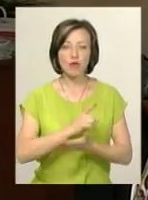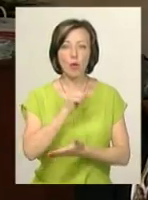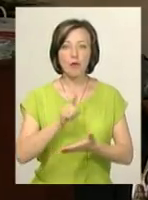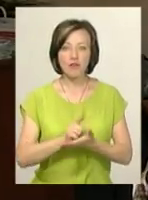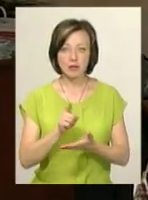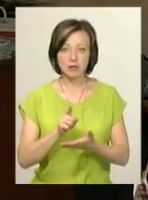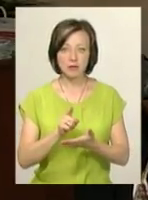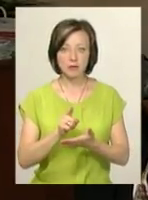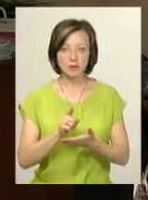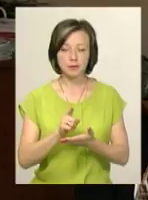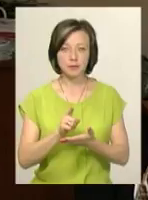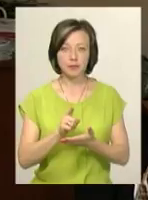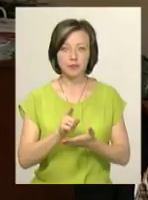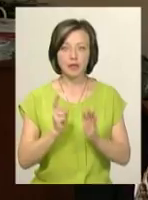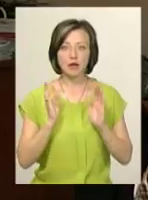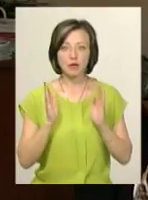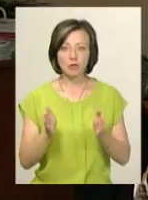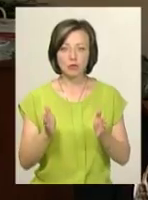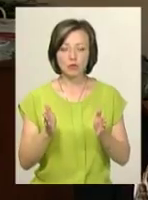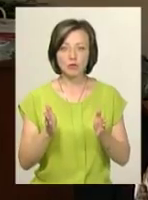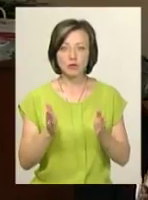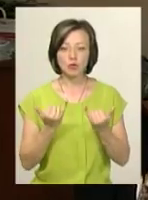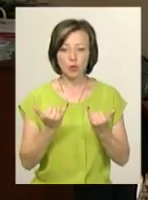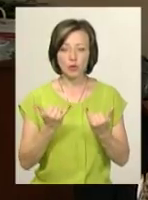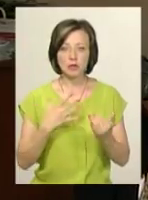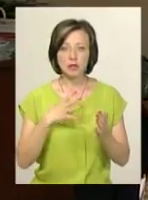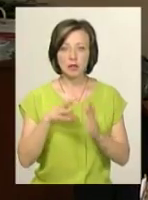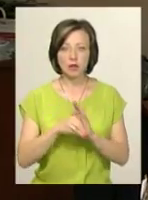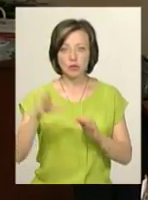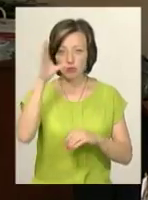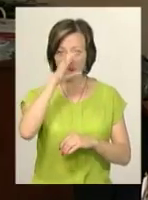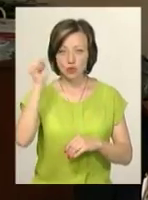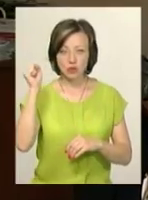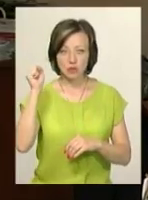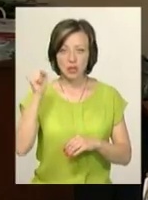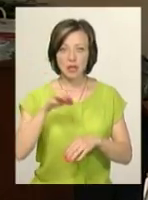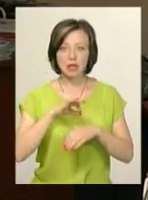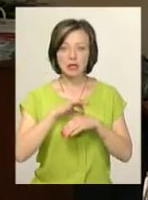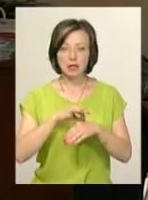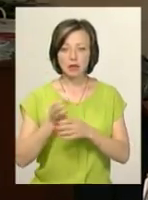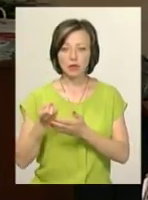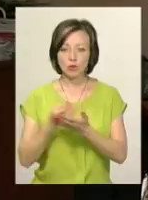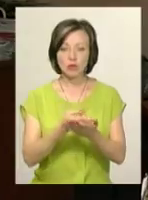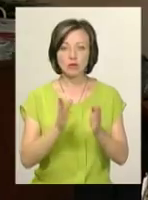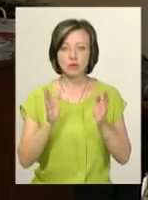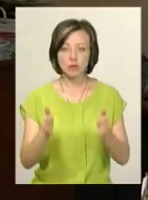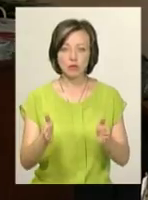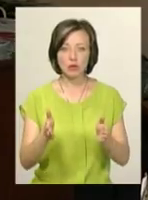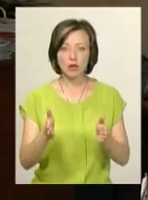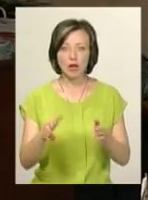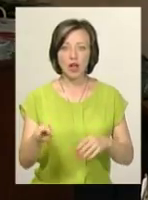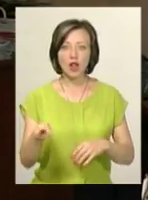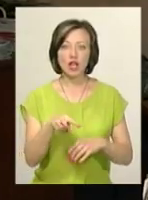обов'язків, буде загинув сьогодні вночі, тіло буде доставлено